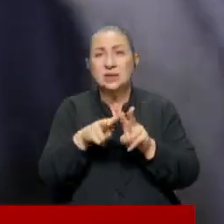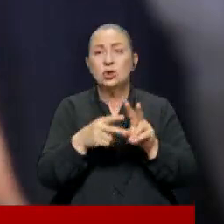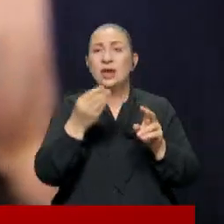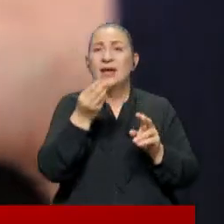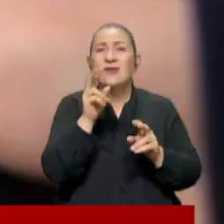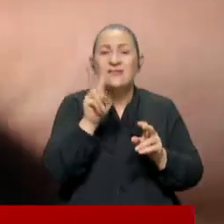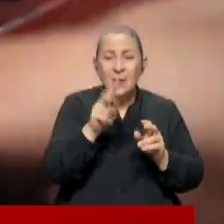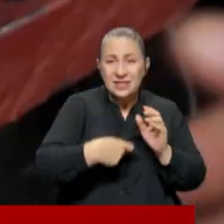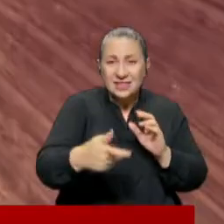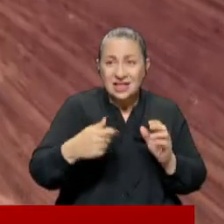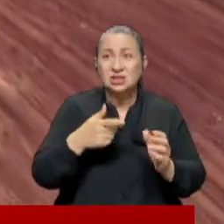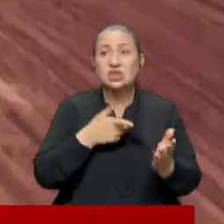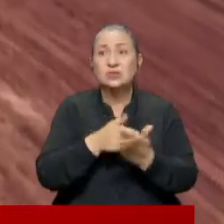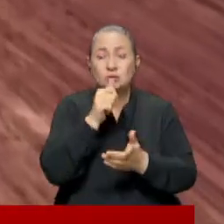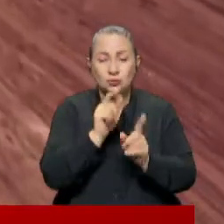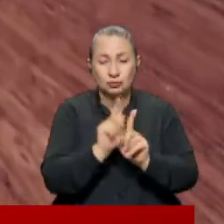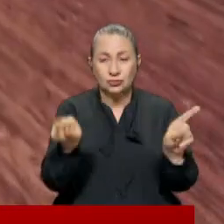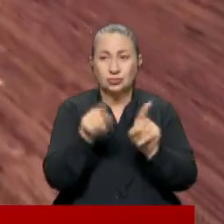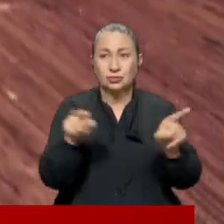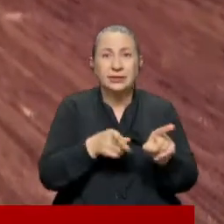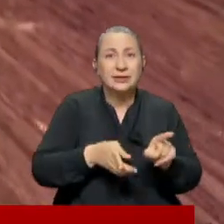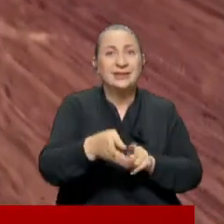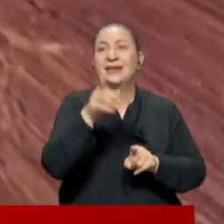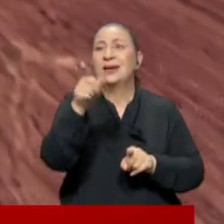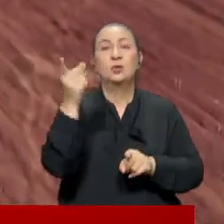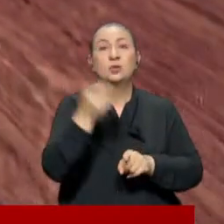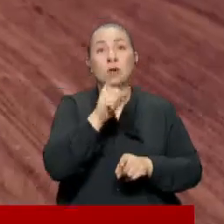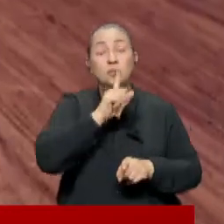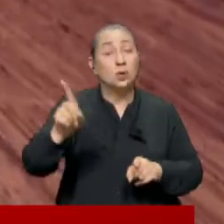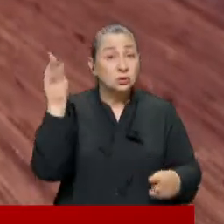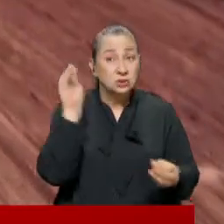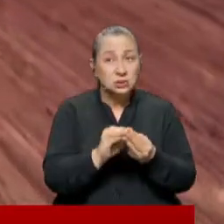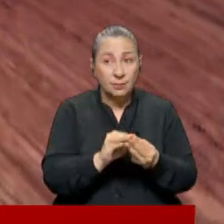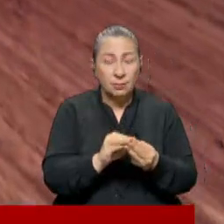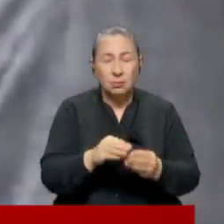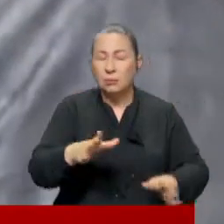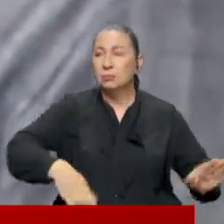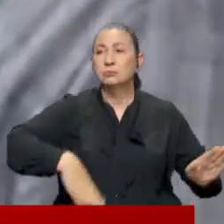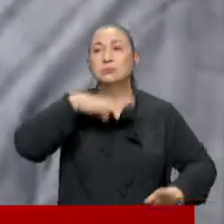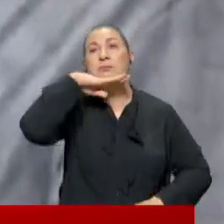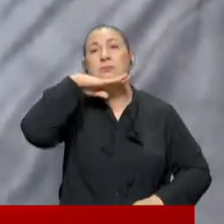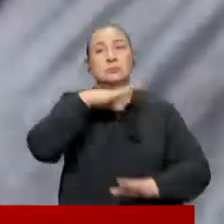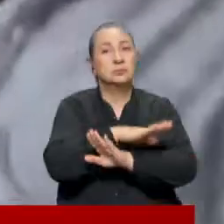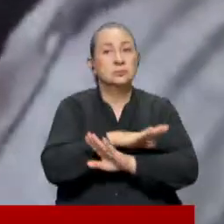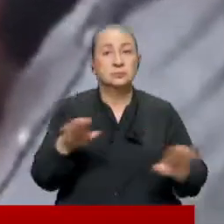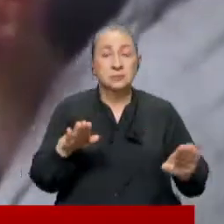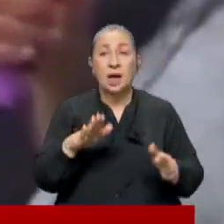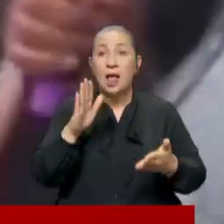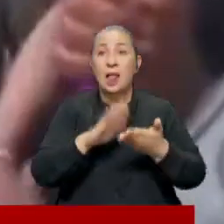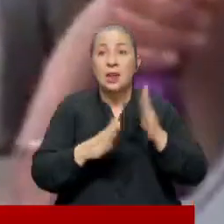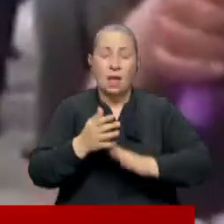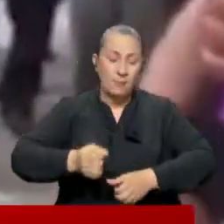sonra çiftçinin tarımsal sulamada kullandığı suya gelen %110'luk zam bardağı taşıran son damla oldu.